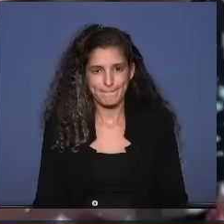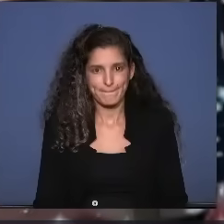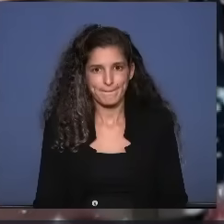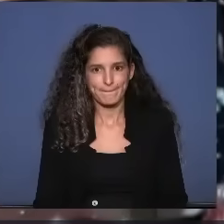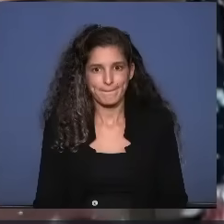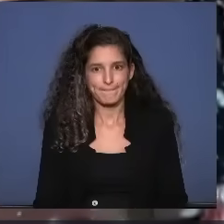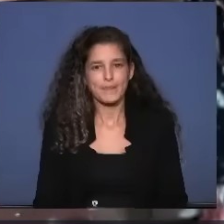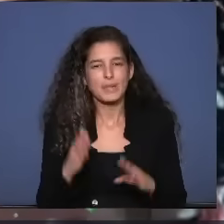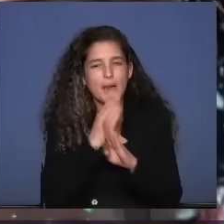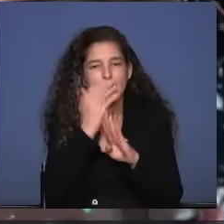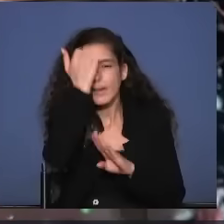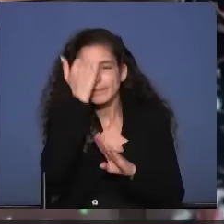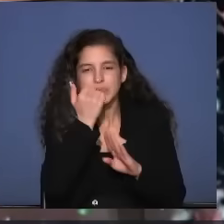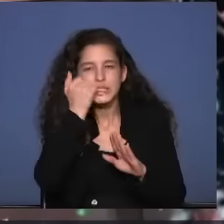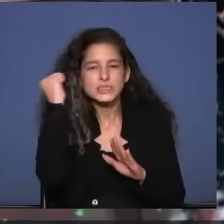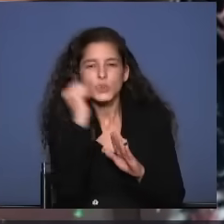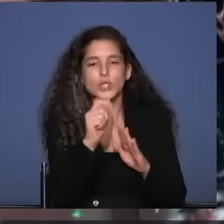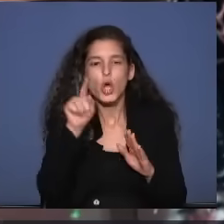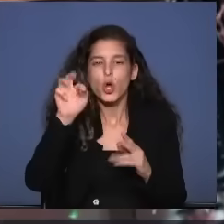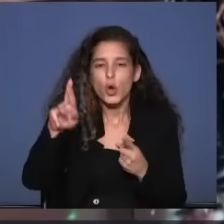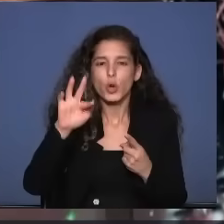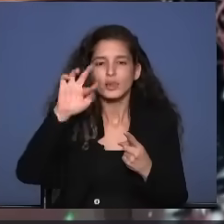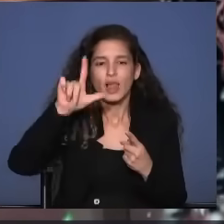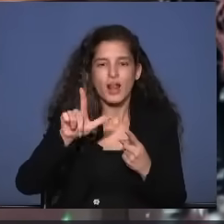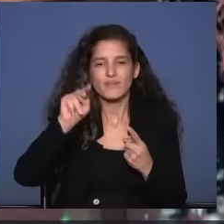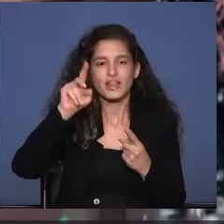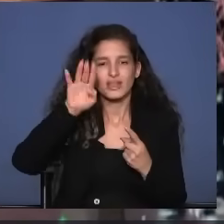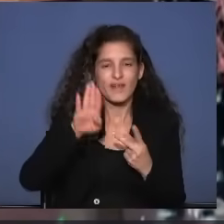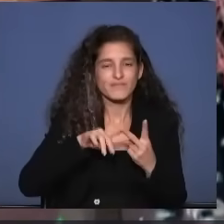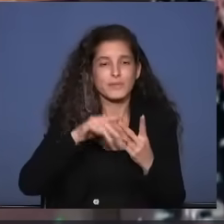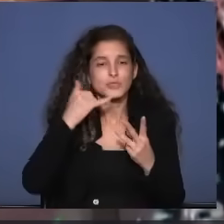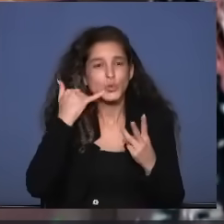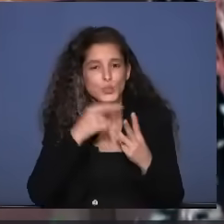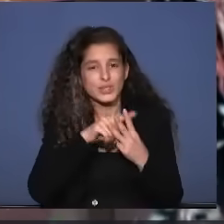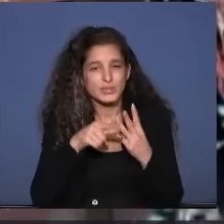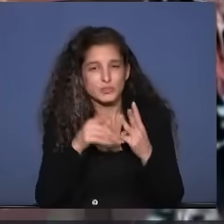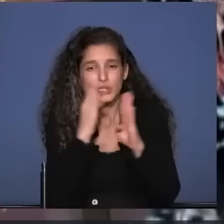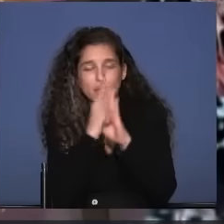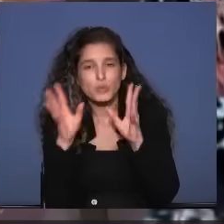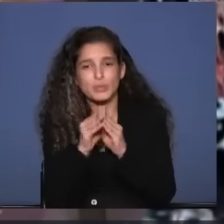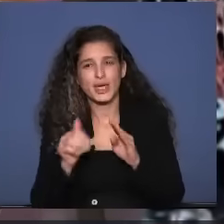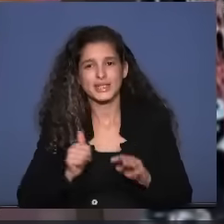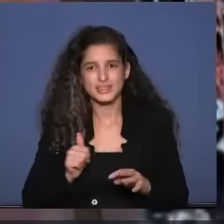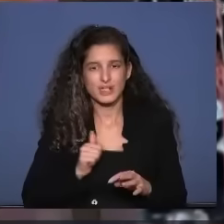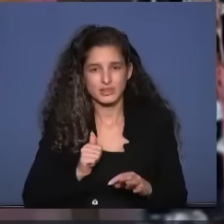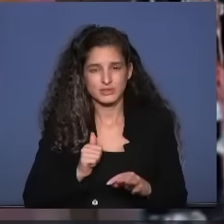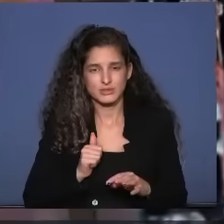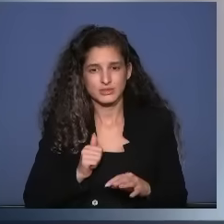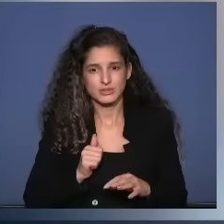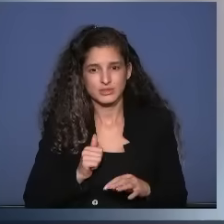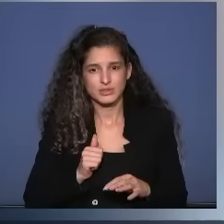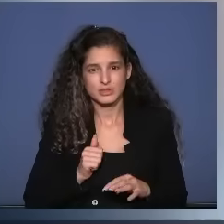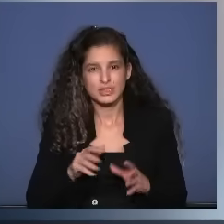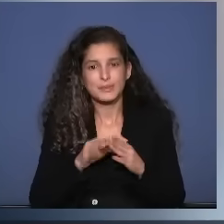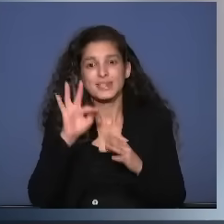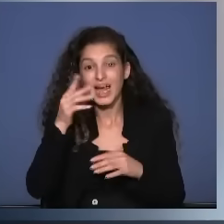מחבלי חמאס רצחו את אור, טל ונדב בשירותים כשהתחבאו עם חיילי צה"ל. עם טל עלי,